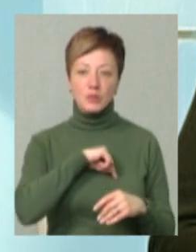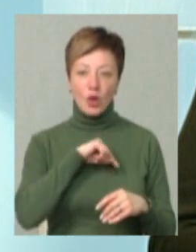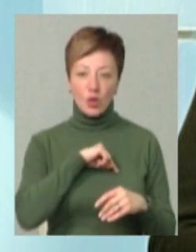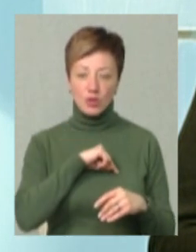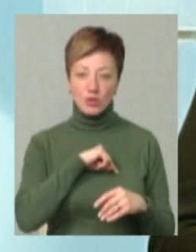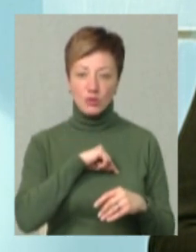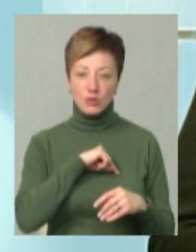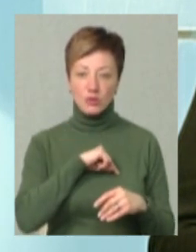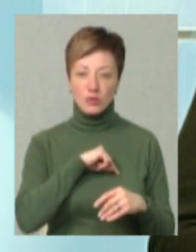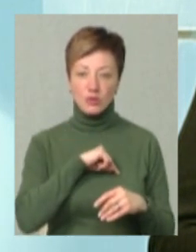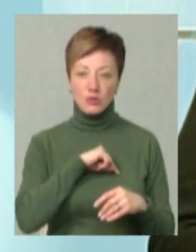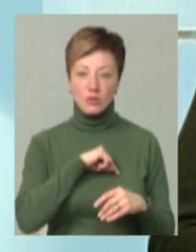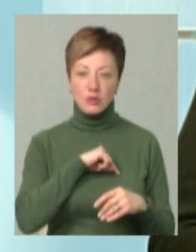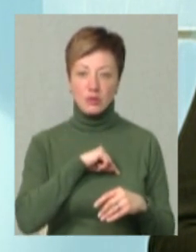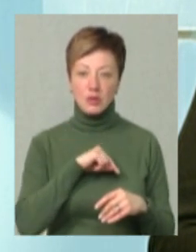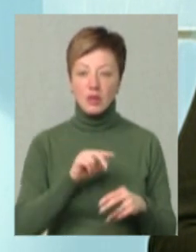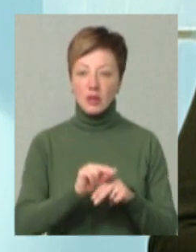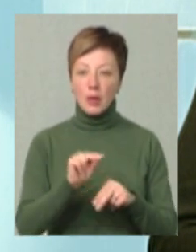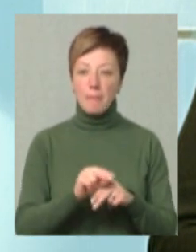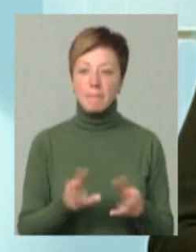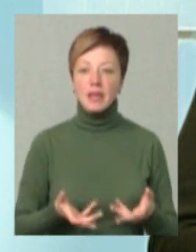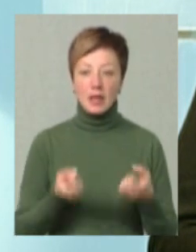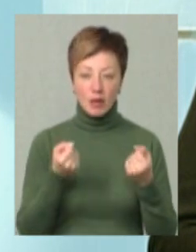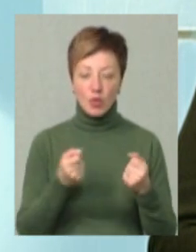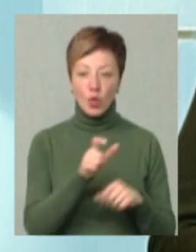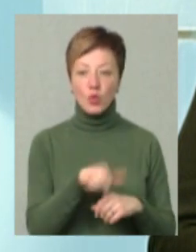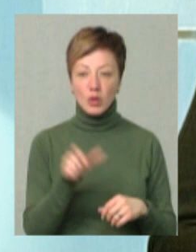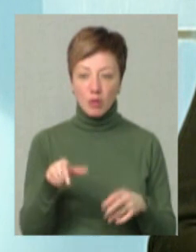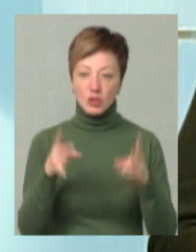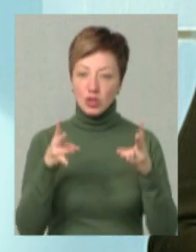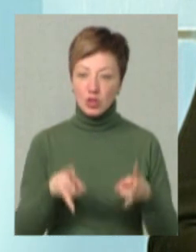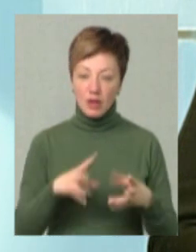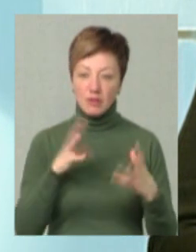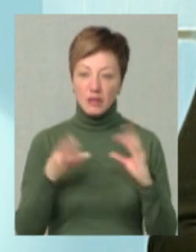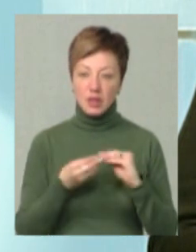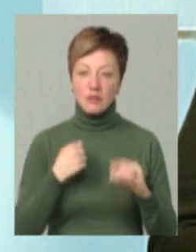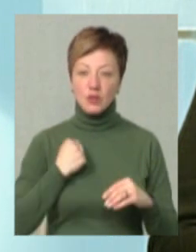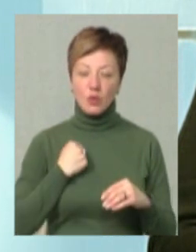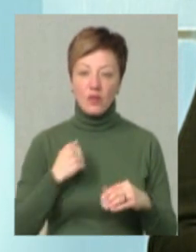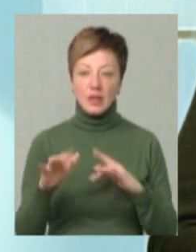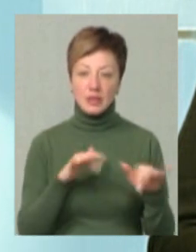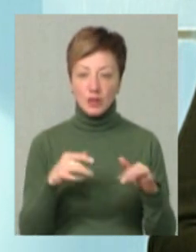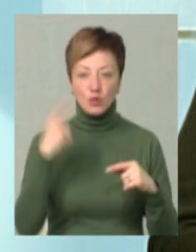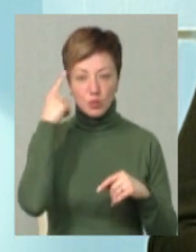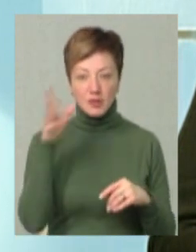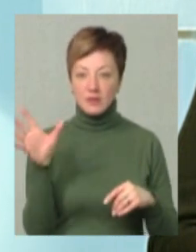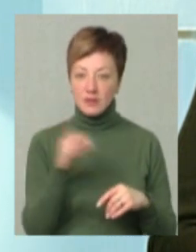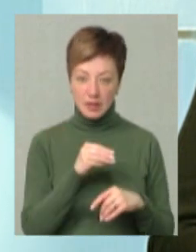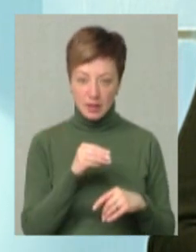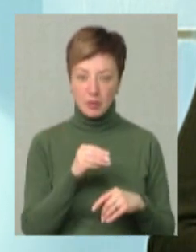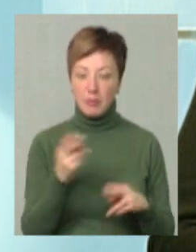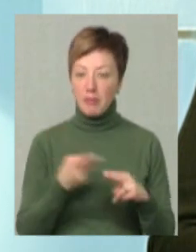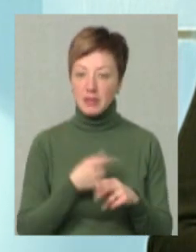психологічну, про навчання психологів, психологічну підтримку тих людей, які постраждали внаслідок військових дій. Я думаю, що тут ми всі без